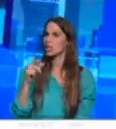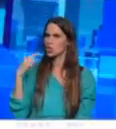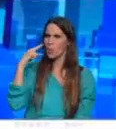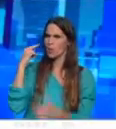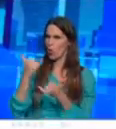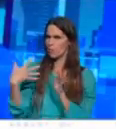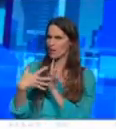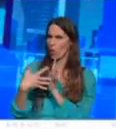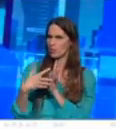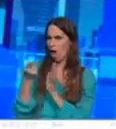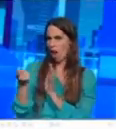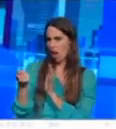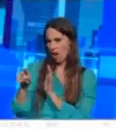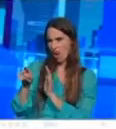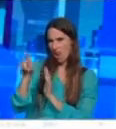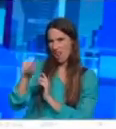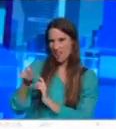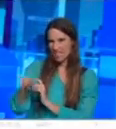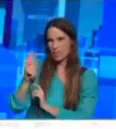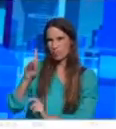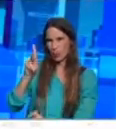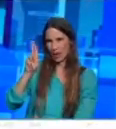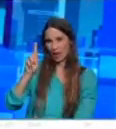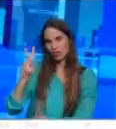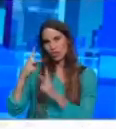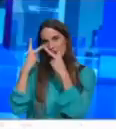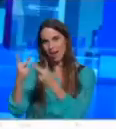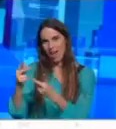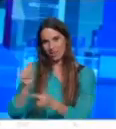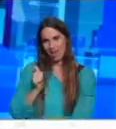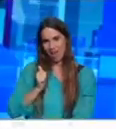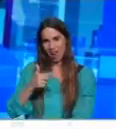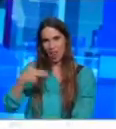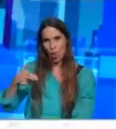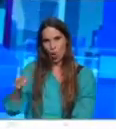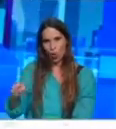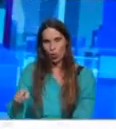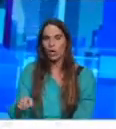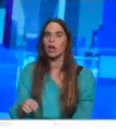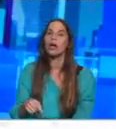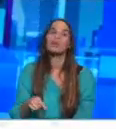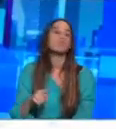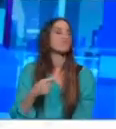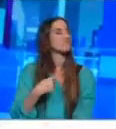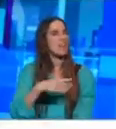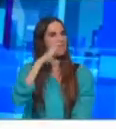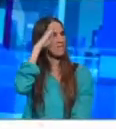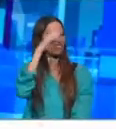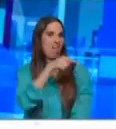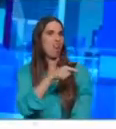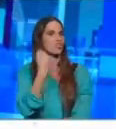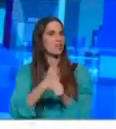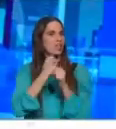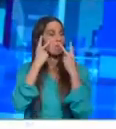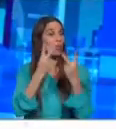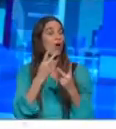היום ביקורת על חברת הכנסת בוקר, על כך שביקרה את אלאור. אני מצדיעה לה על זה שהיא עשתה את הביקור הזה, אני